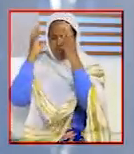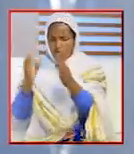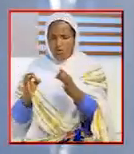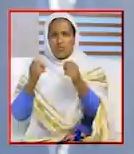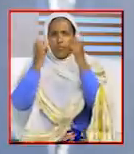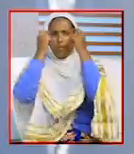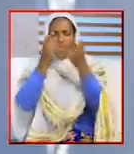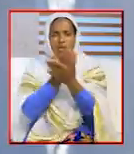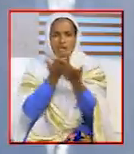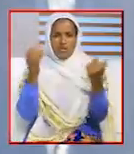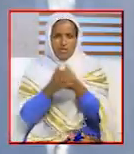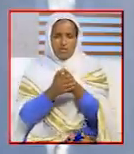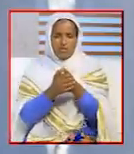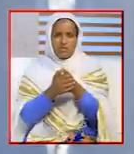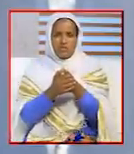በውሳኔያቸው የሚረዳ ነገር